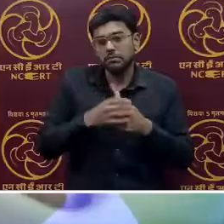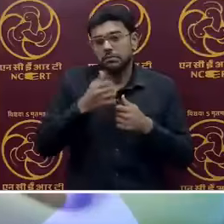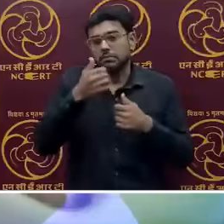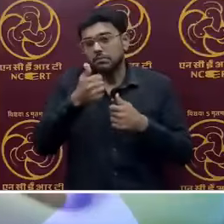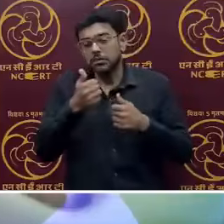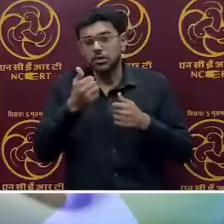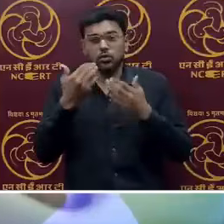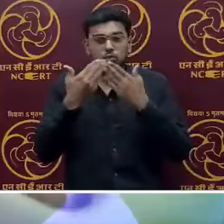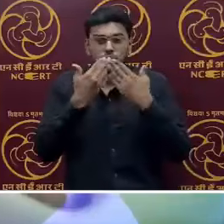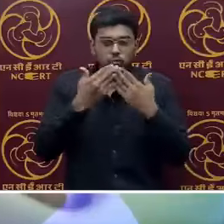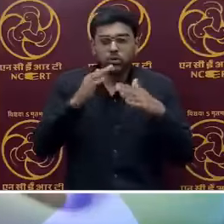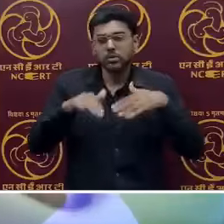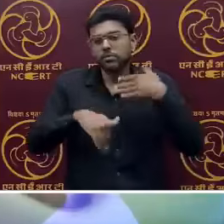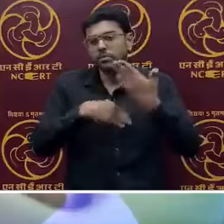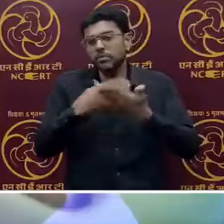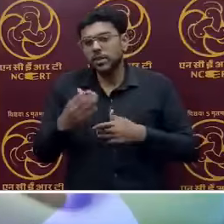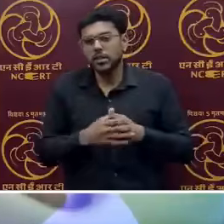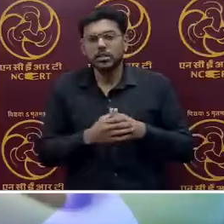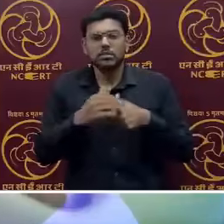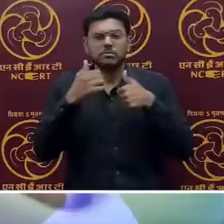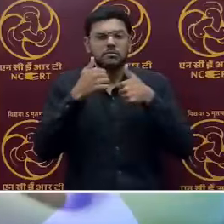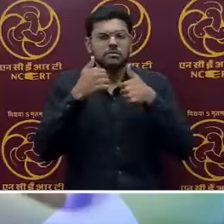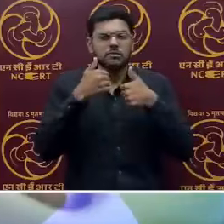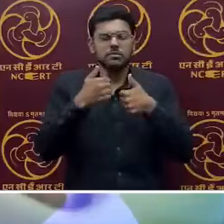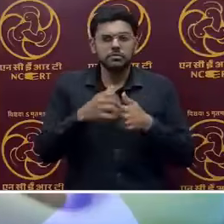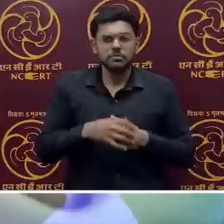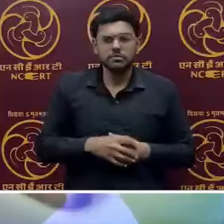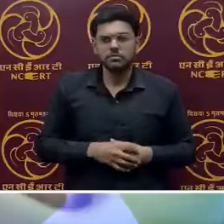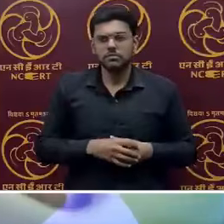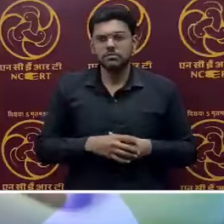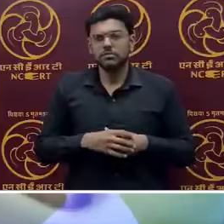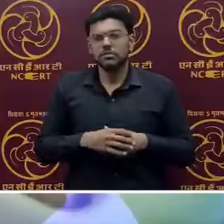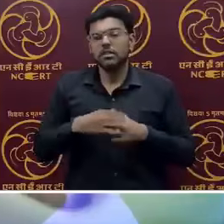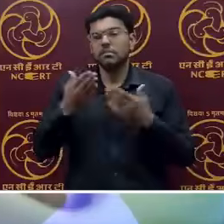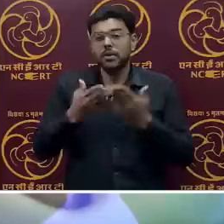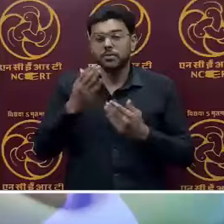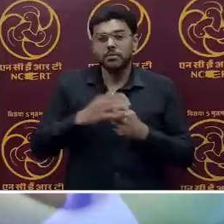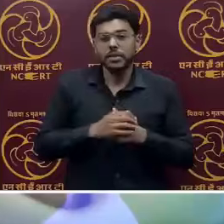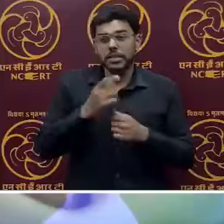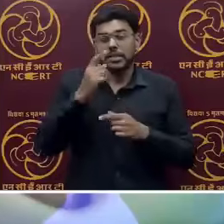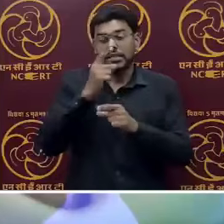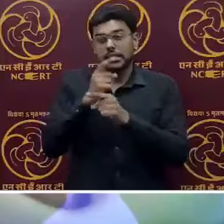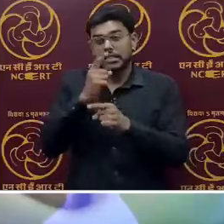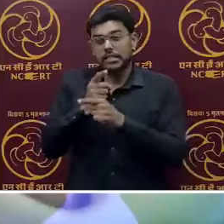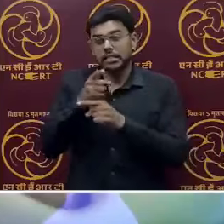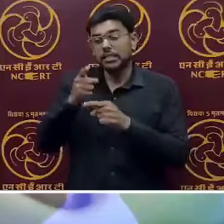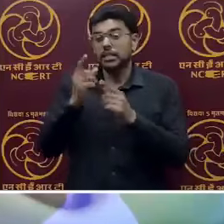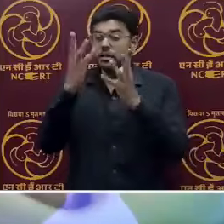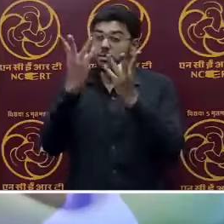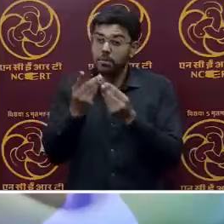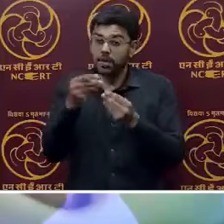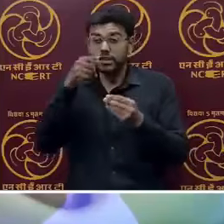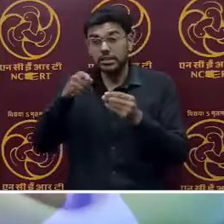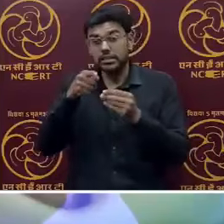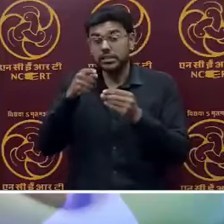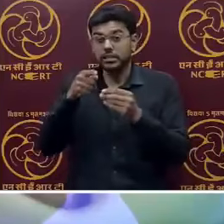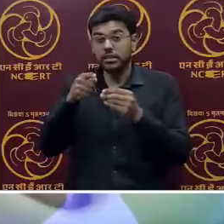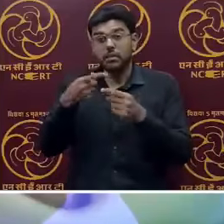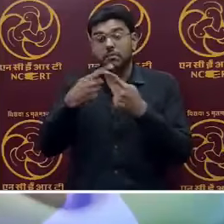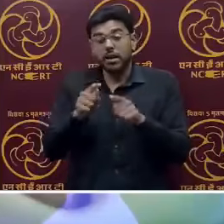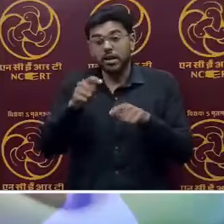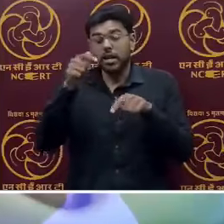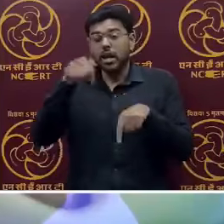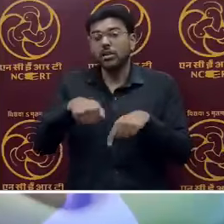स्कूल जाने का बाद देयर माइट बी अ एब्सोल्यूट मेल्टडाउन. या तो स्मिता मैम मैथ्स सेशन लेना था, मैथ्स क्लास लेना था स्कूल